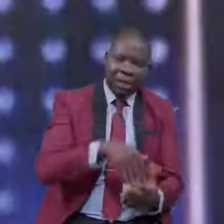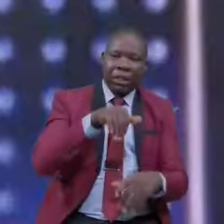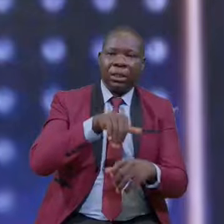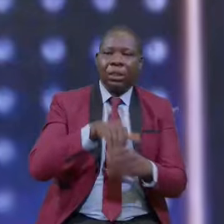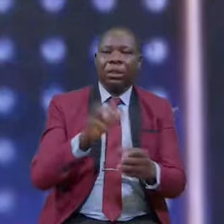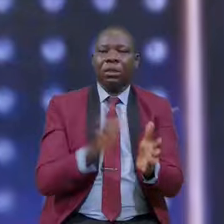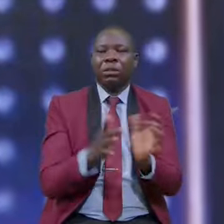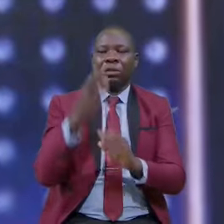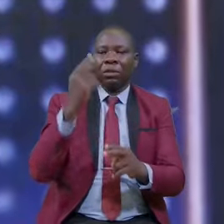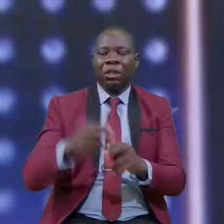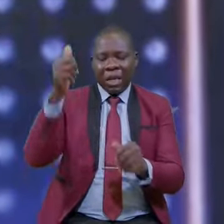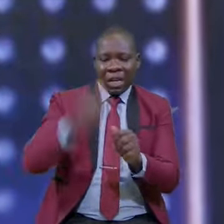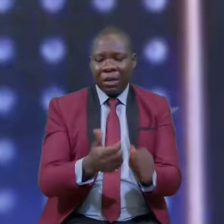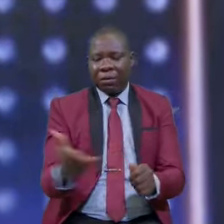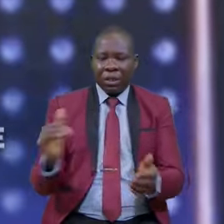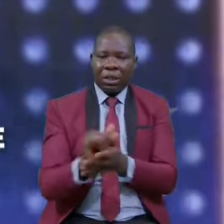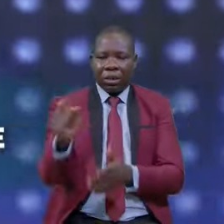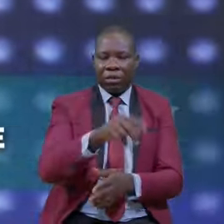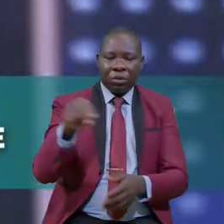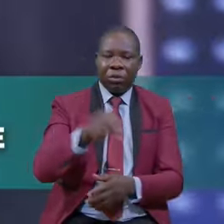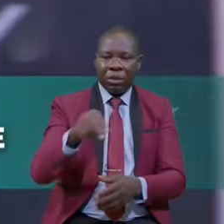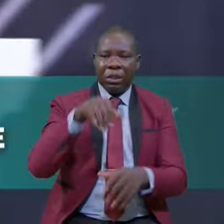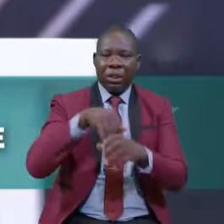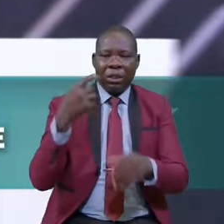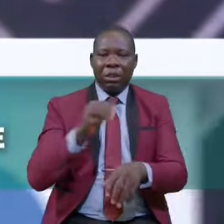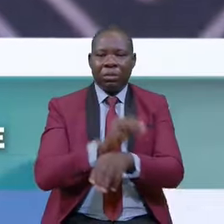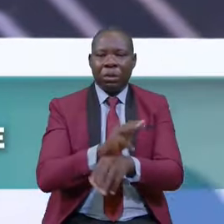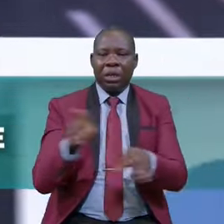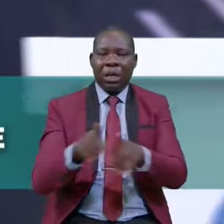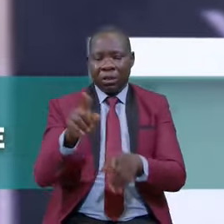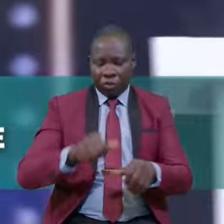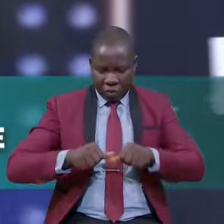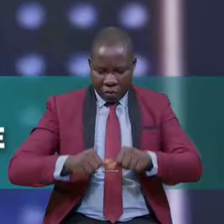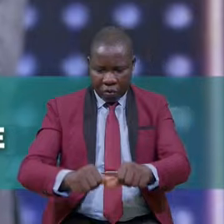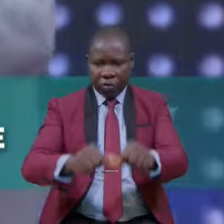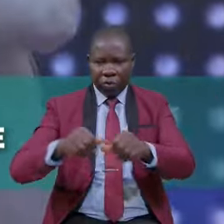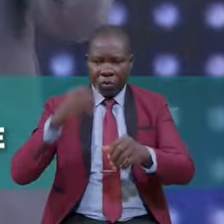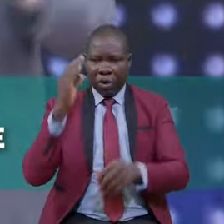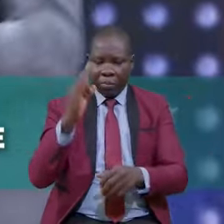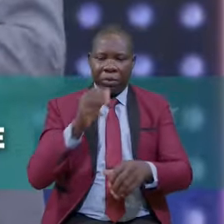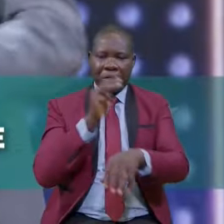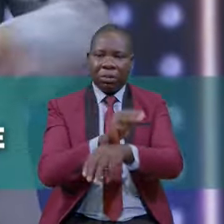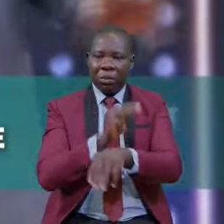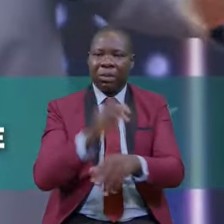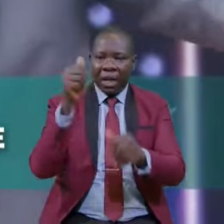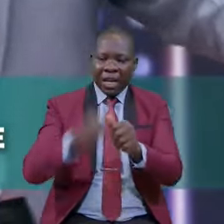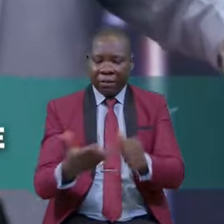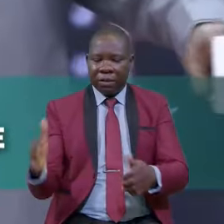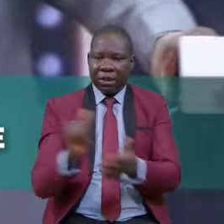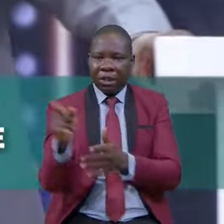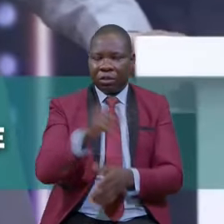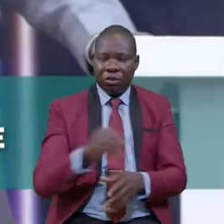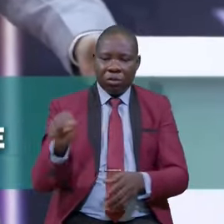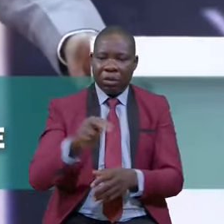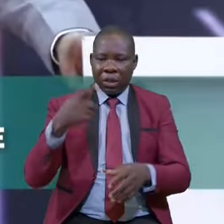you need. Tout ce dont tu as besoin dans le ministère, quand tu avances, comme tu cours, comme tu prêches, tout ce dont tu as